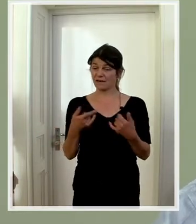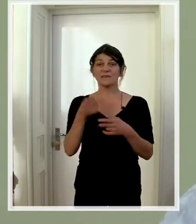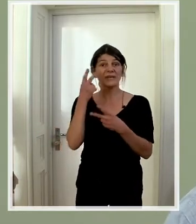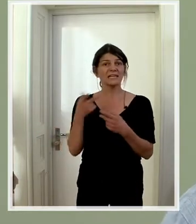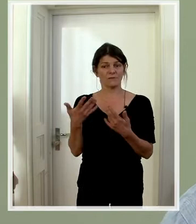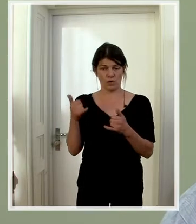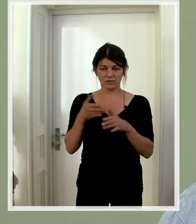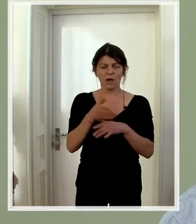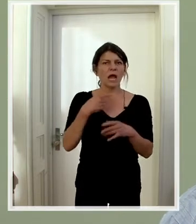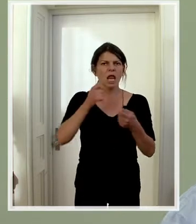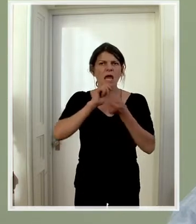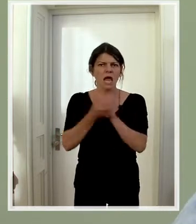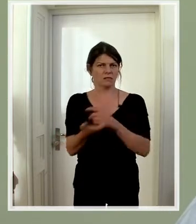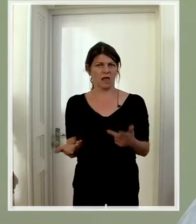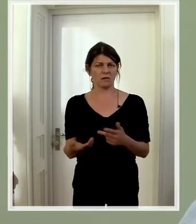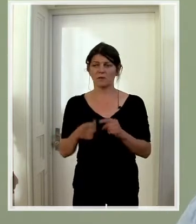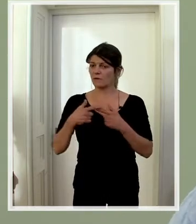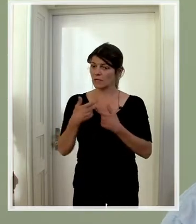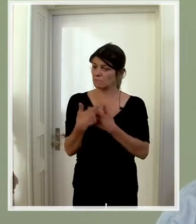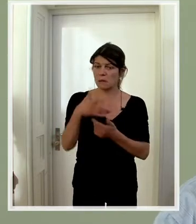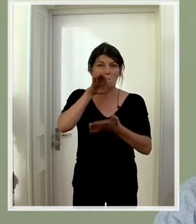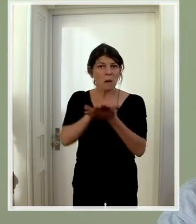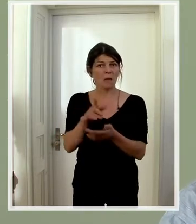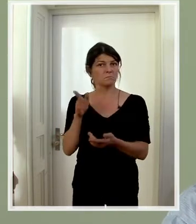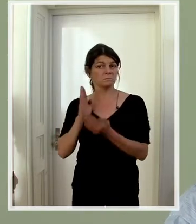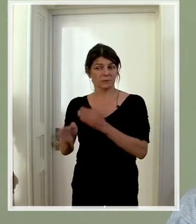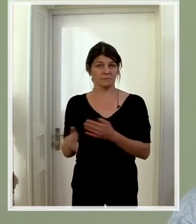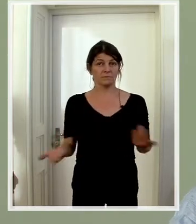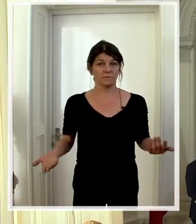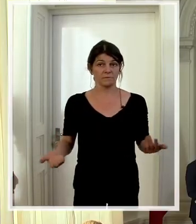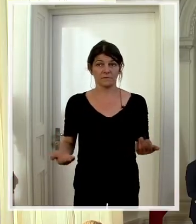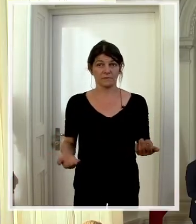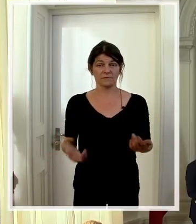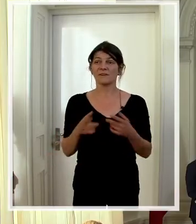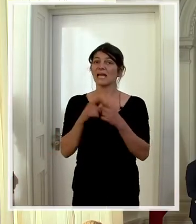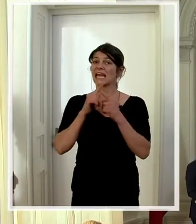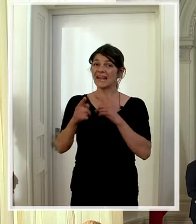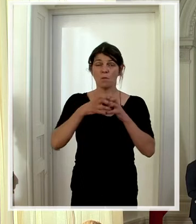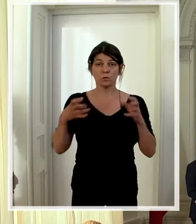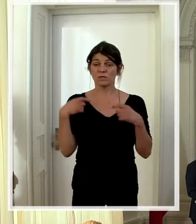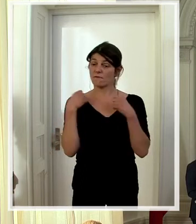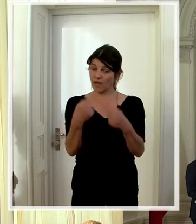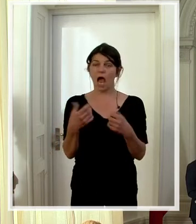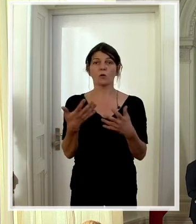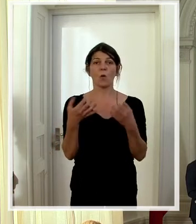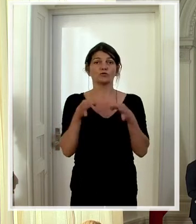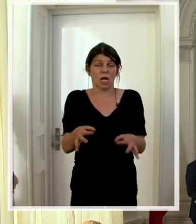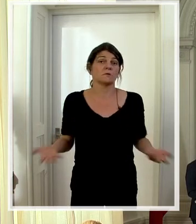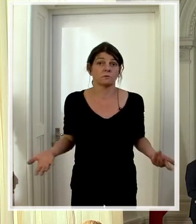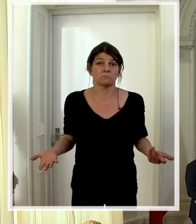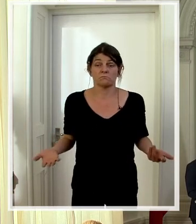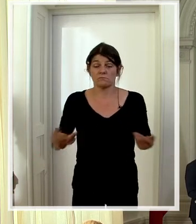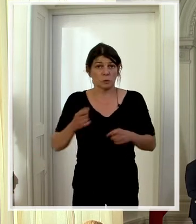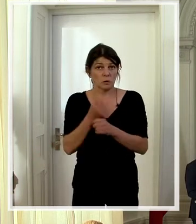durchgeht. Das kann man nicht ändern. Man kann die Linie nachher nicht ändern. Wo was auf der Linienbus fährt, dort, wo die Straße ist, kann er fahren. Also